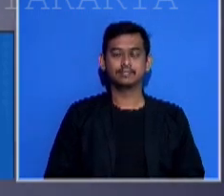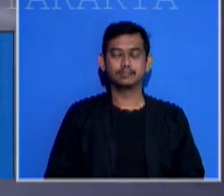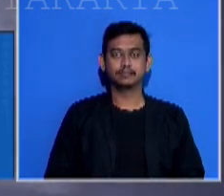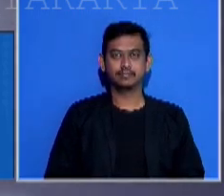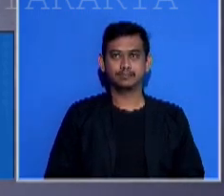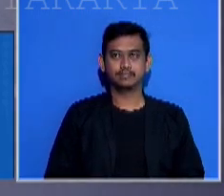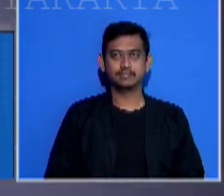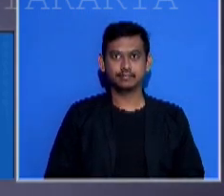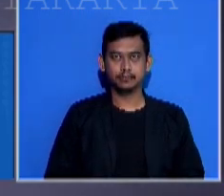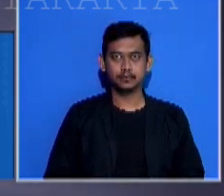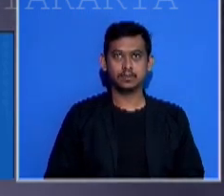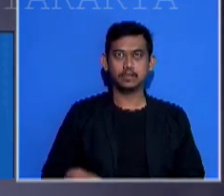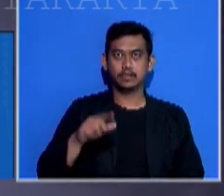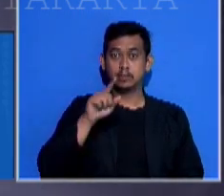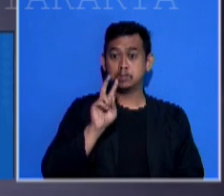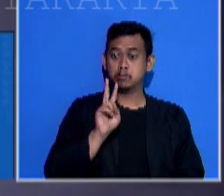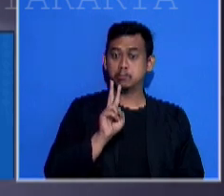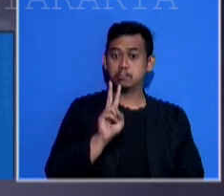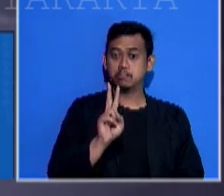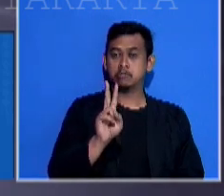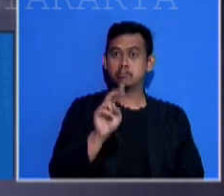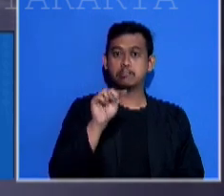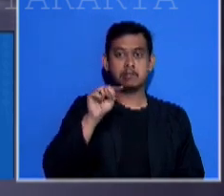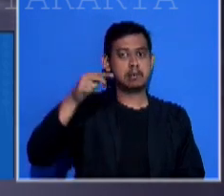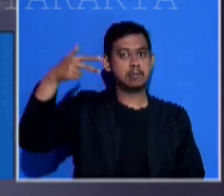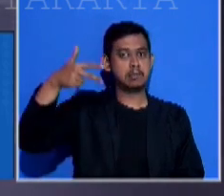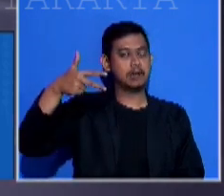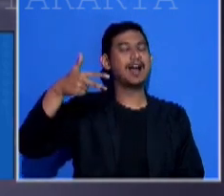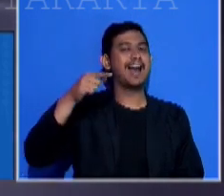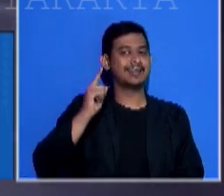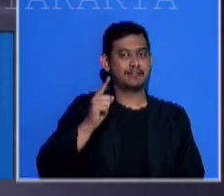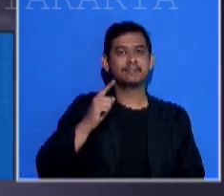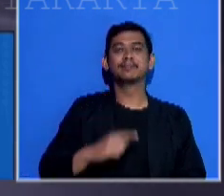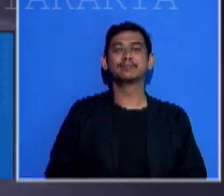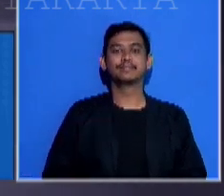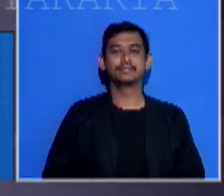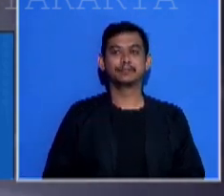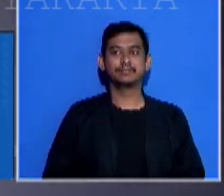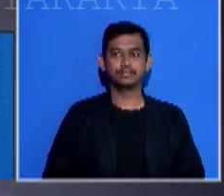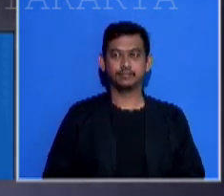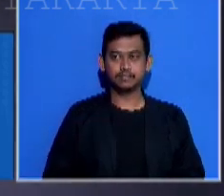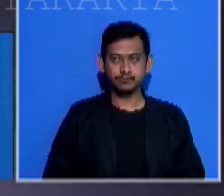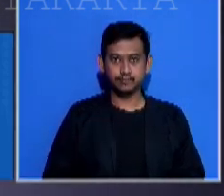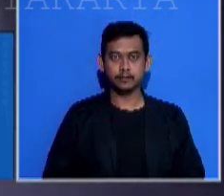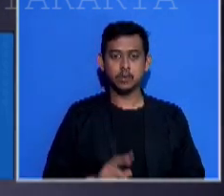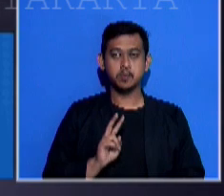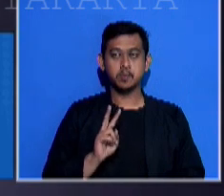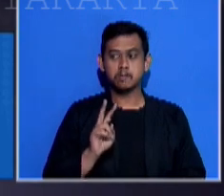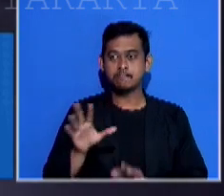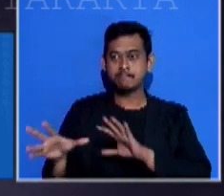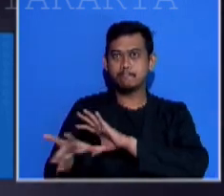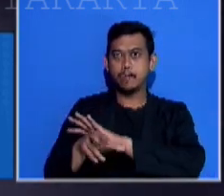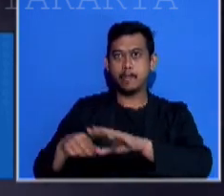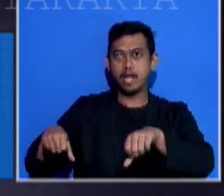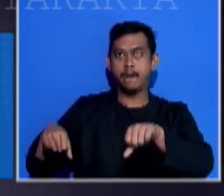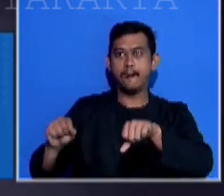Rekaman kamera pengawas di depan sebuah minimarket di daerah Jalan Magelang, Sleman, Daerah Istimewa Yogyakarta ini menampilkan pencurian sepeda motor. Dalam rekaman